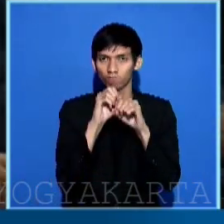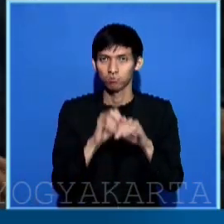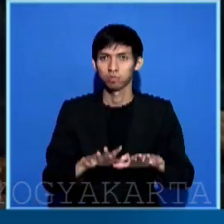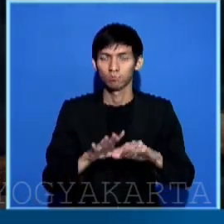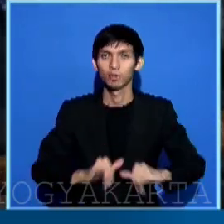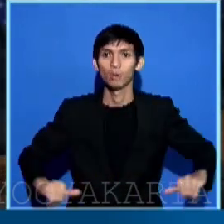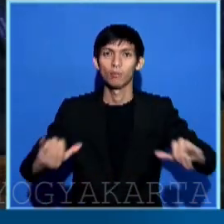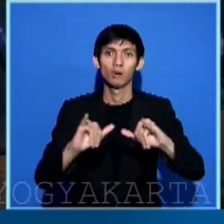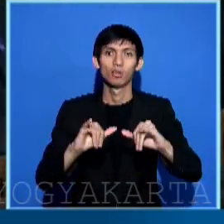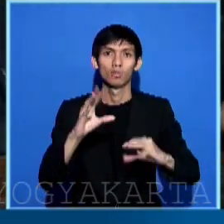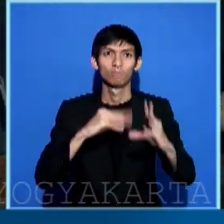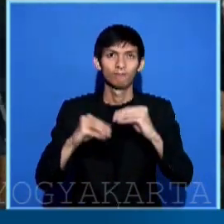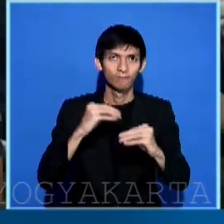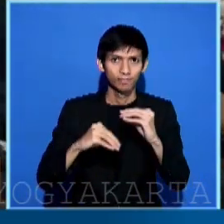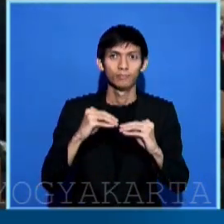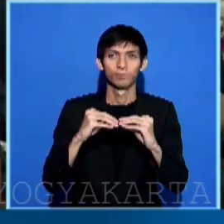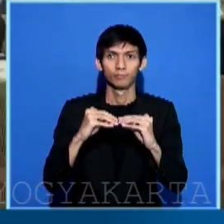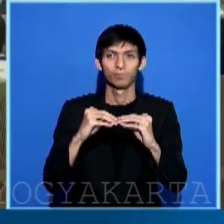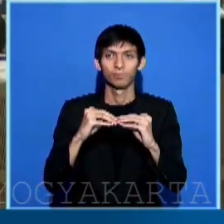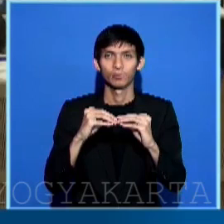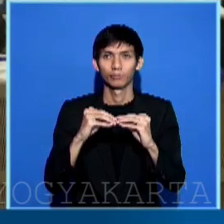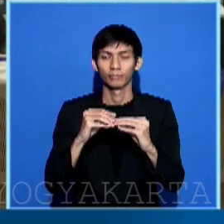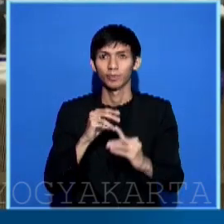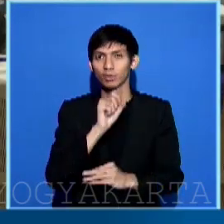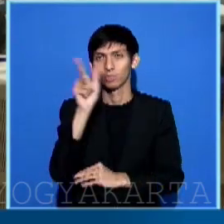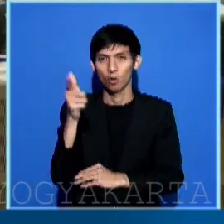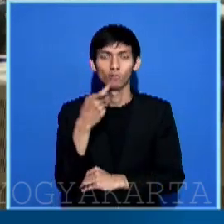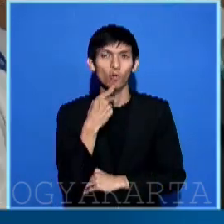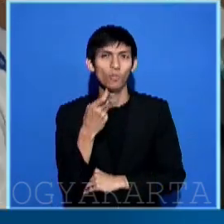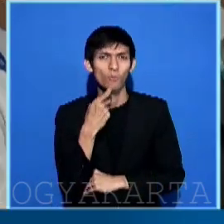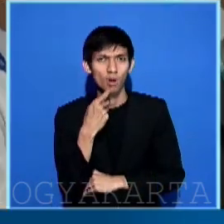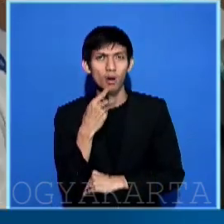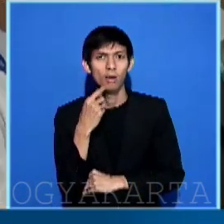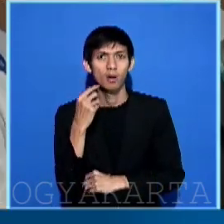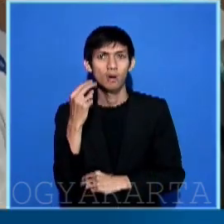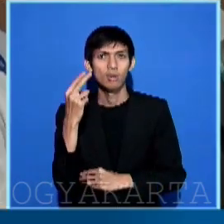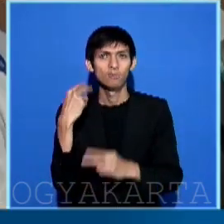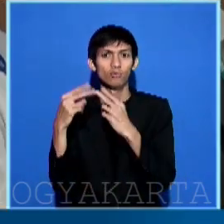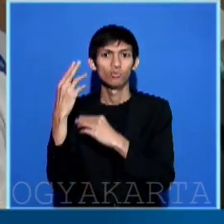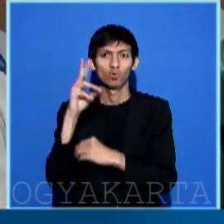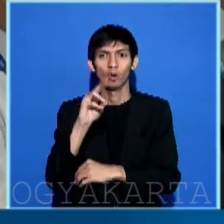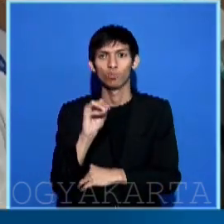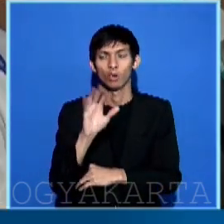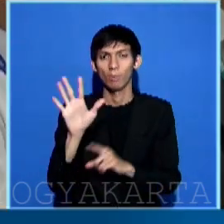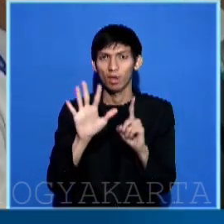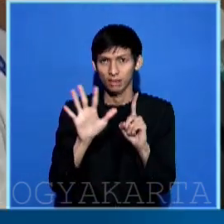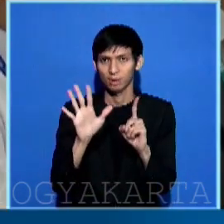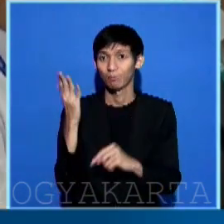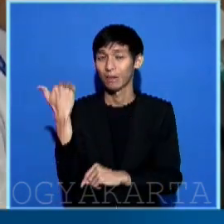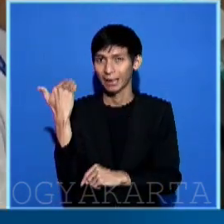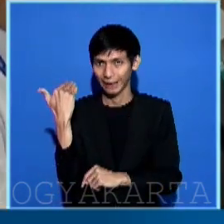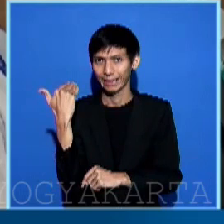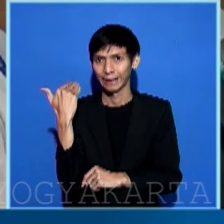bersama-sama untuk menentukan langkah ke depannya Seperti apa harus mer-review lagi sejak tahun 2015 Paris agreement dulu apa saja